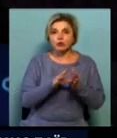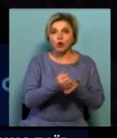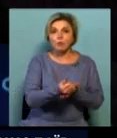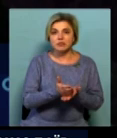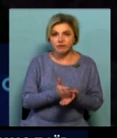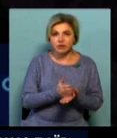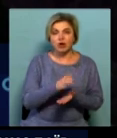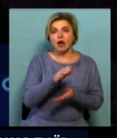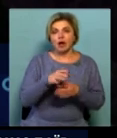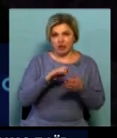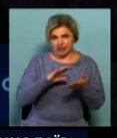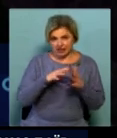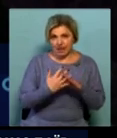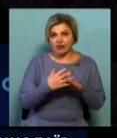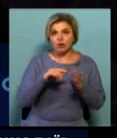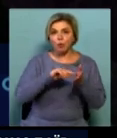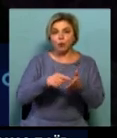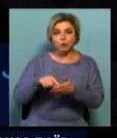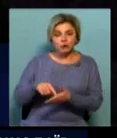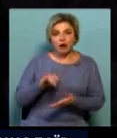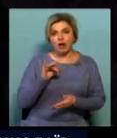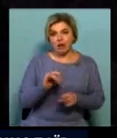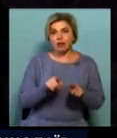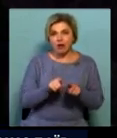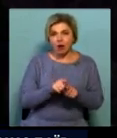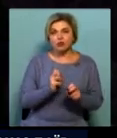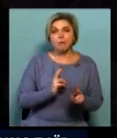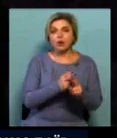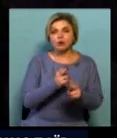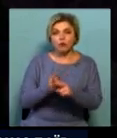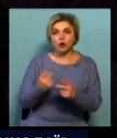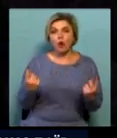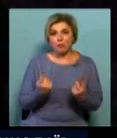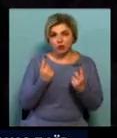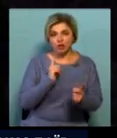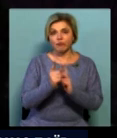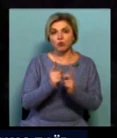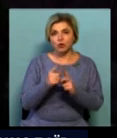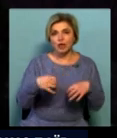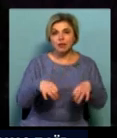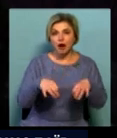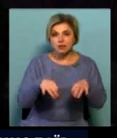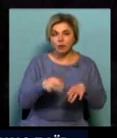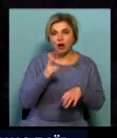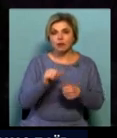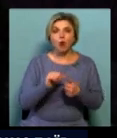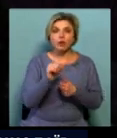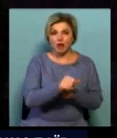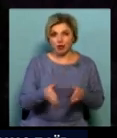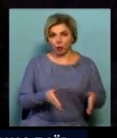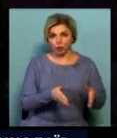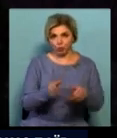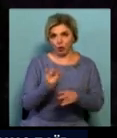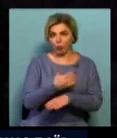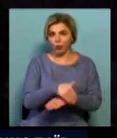на населених пунктах, а також перешкоджати звичайному руху транспорту на окремих ділянках доріг та